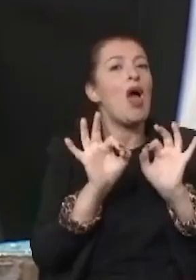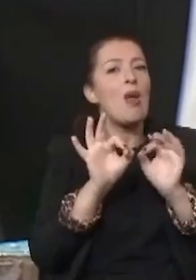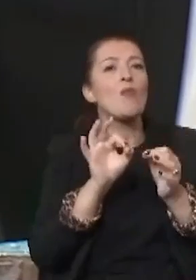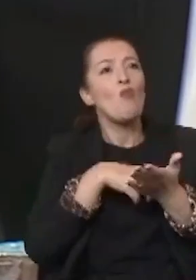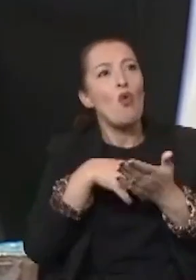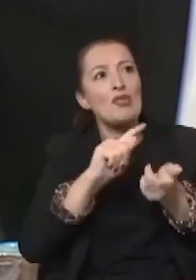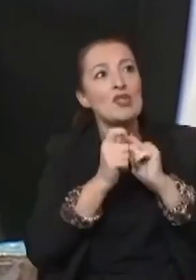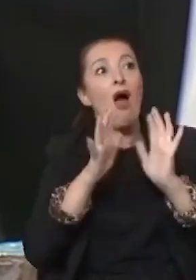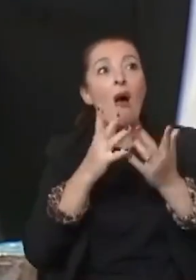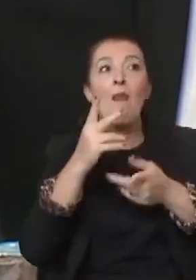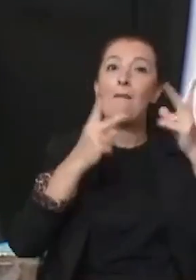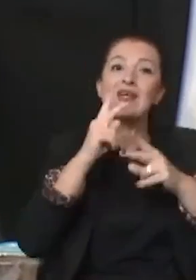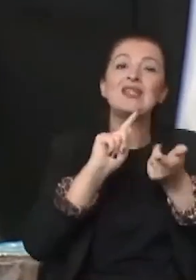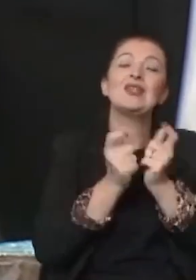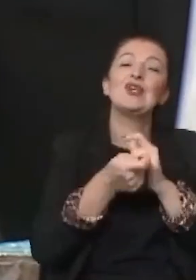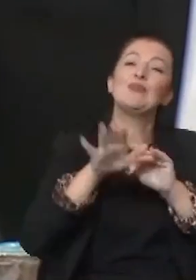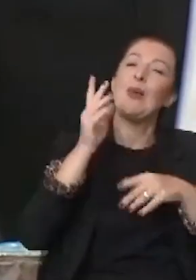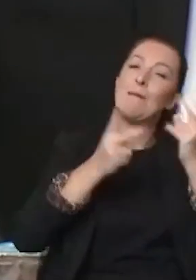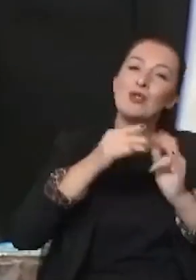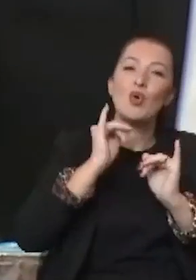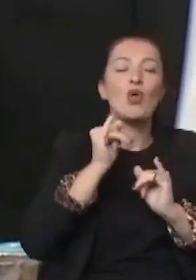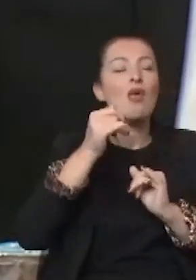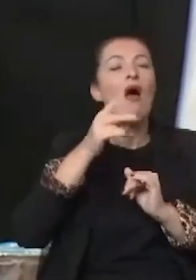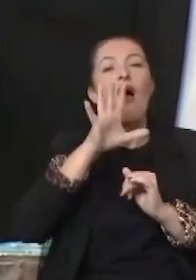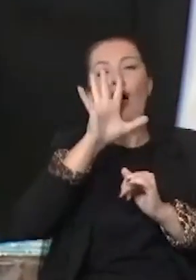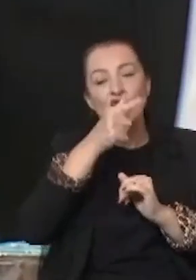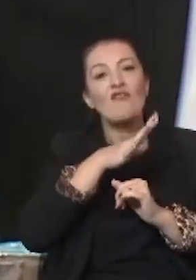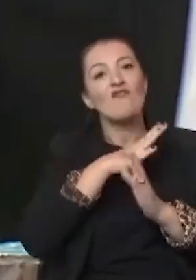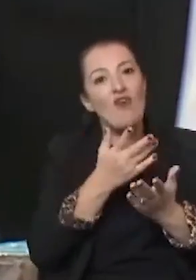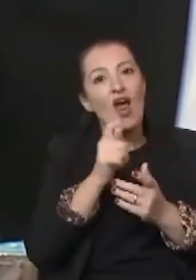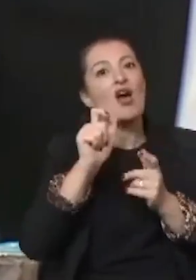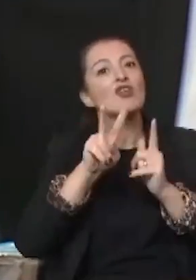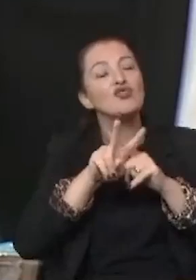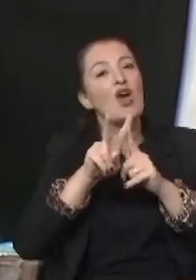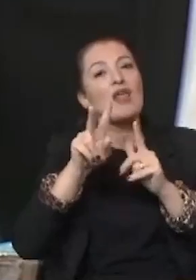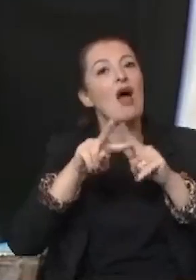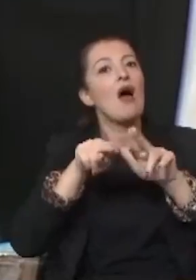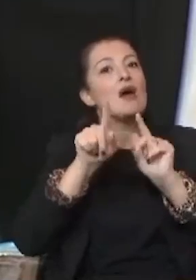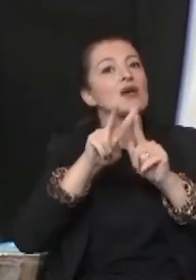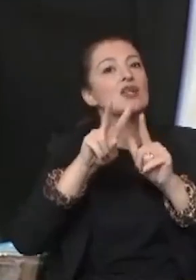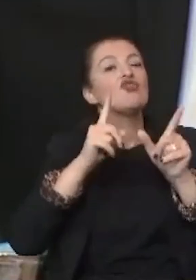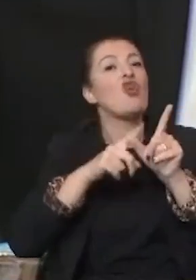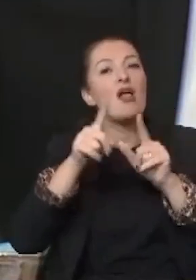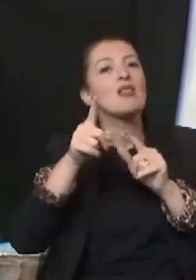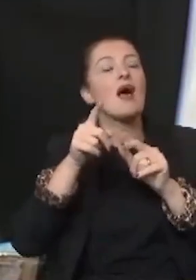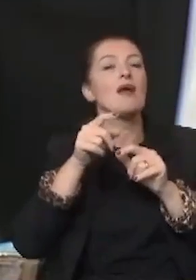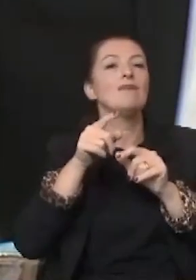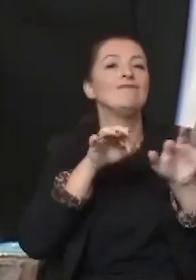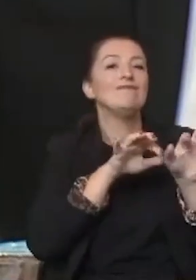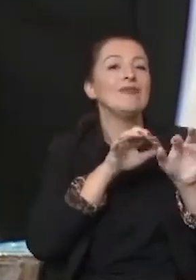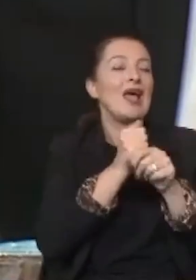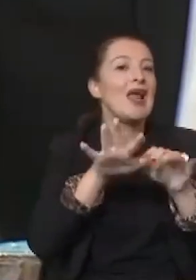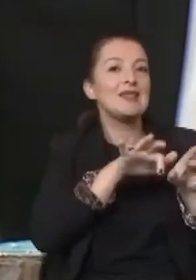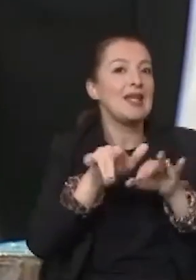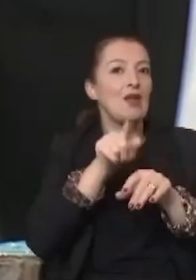ama demek ki değiştiremediğimizde bazı kötü alışkanlıklar var. Can Bey, Can Akın Çağlar Genel Sekreterimiz tweette söylemişti. Bizim de elimizde